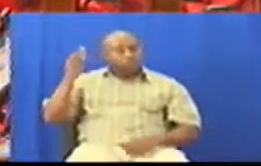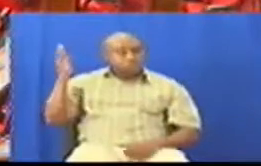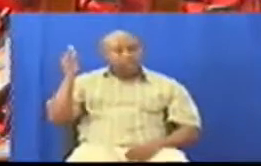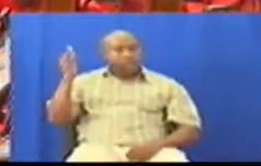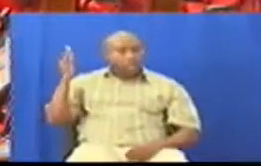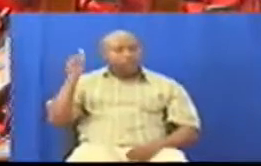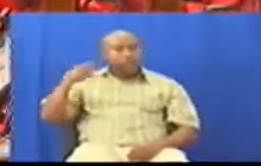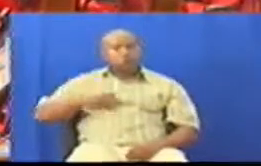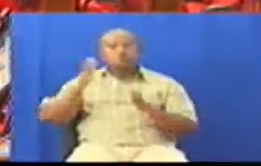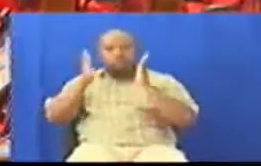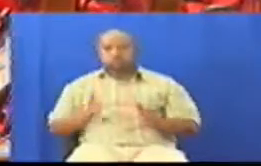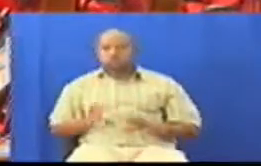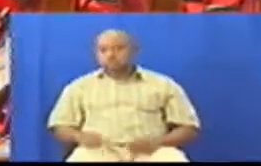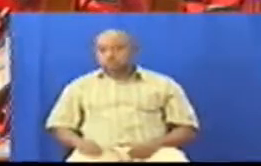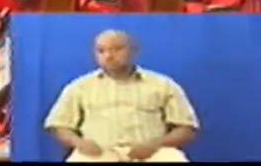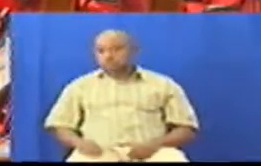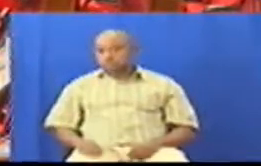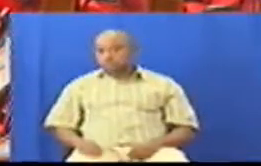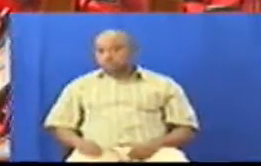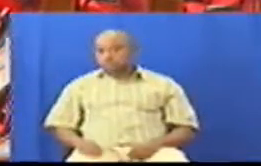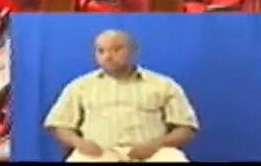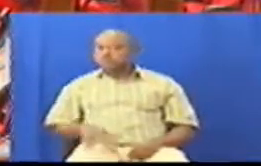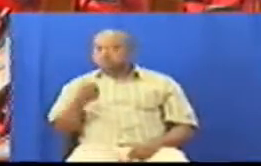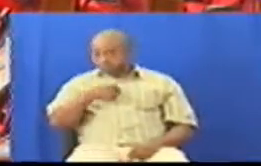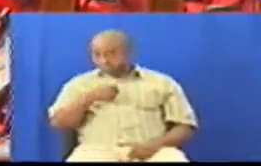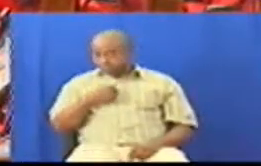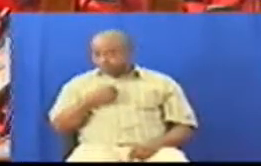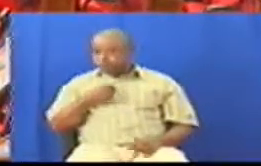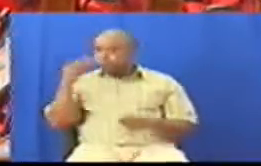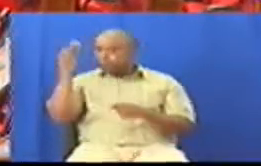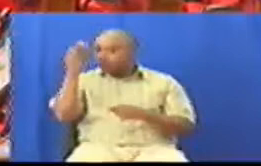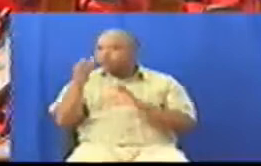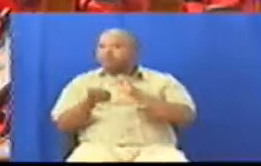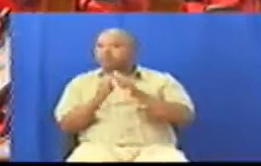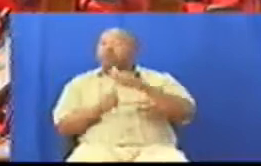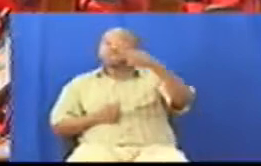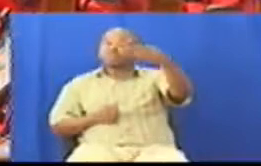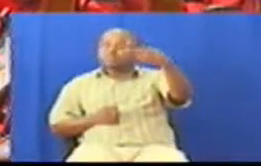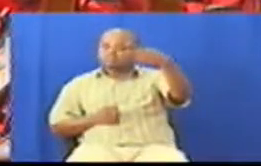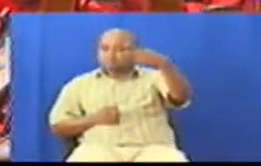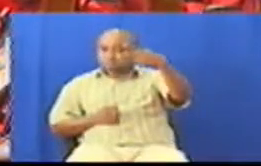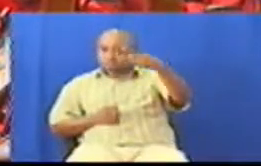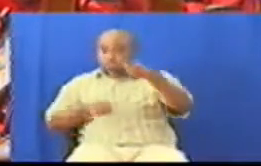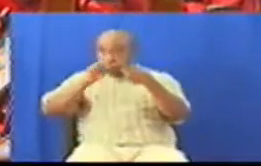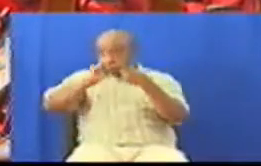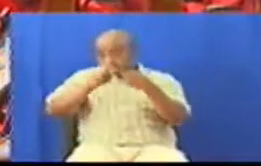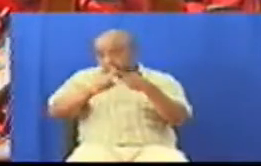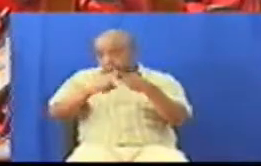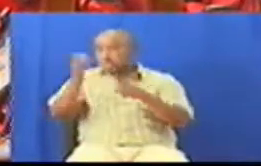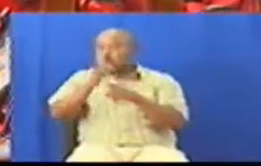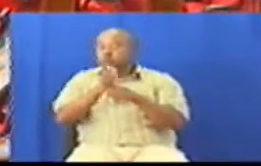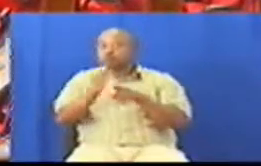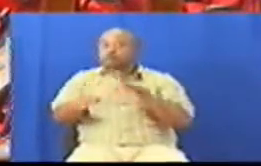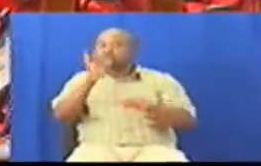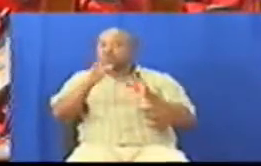Mimi nitakuwa na maswala mawili Mheshimiwa Spika. La kwanza ni la uchaguzi mkuu.